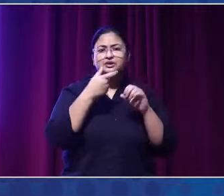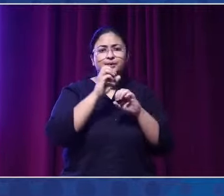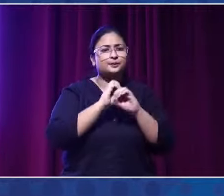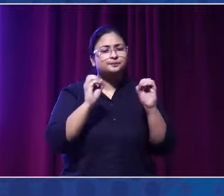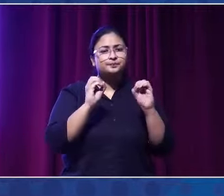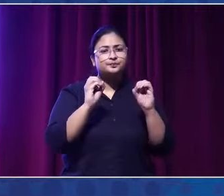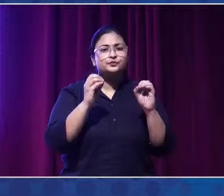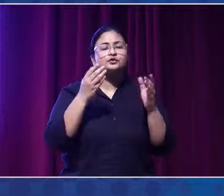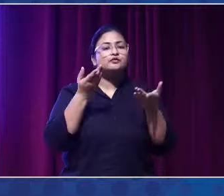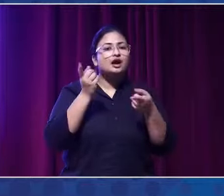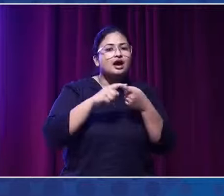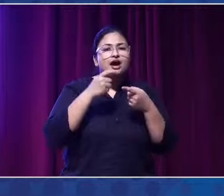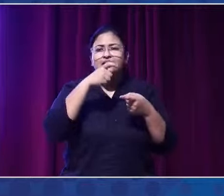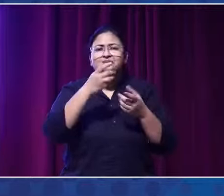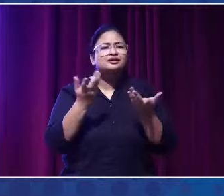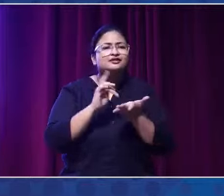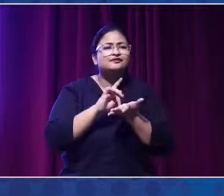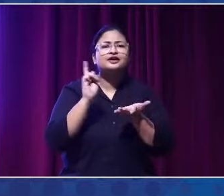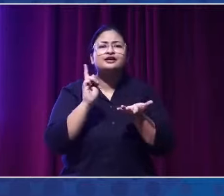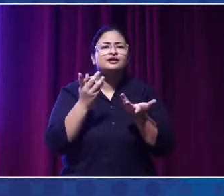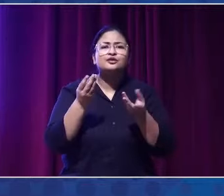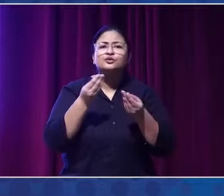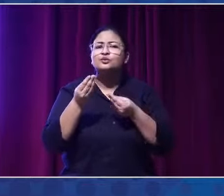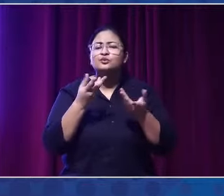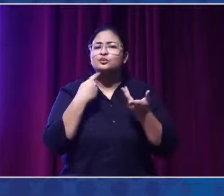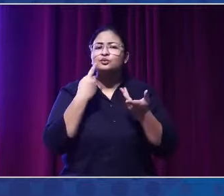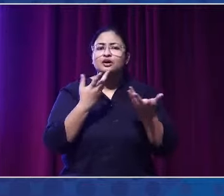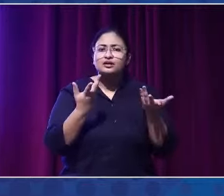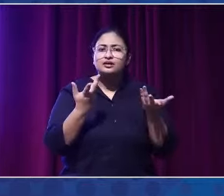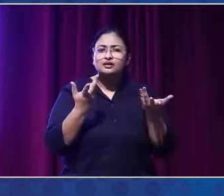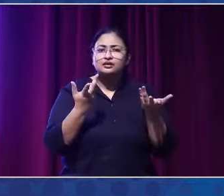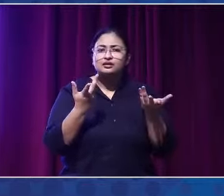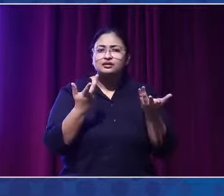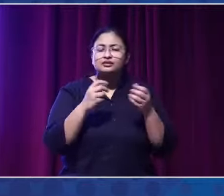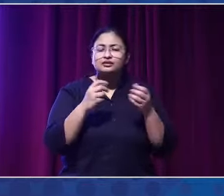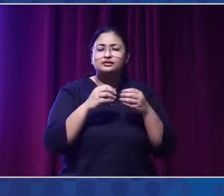फिर पता नहीं कहां से है, मतलब